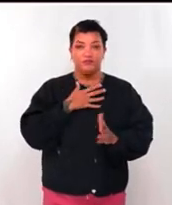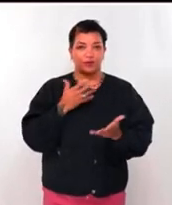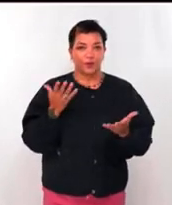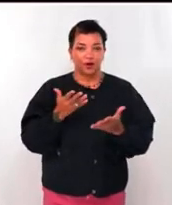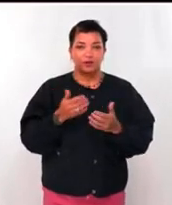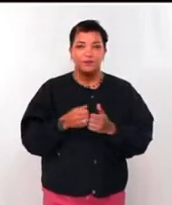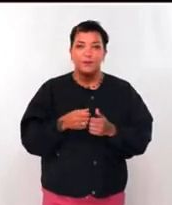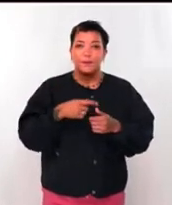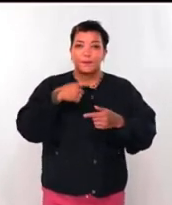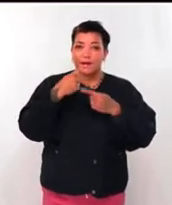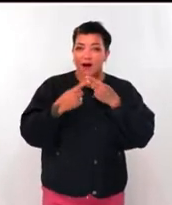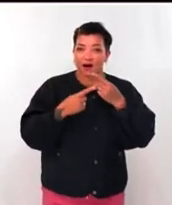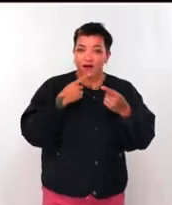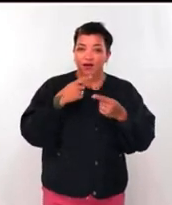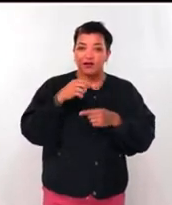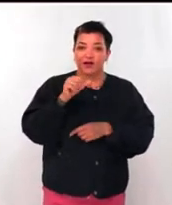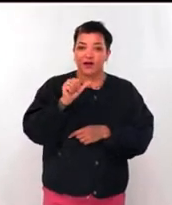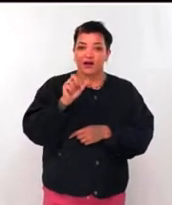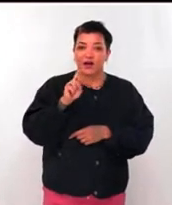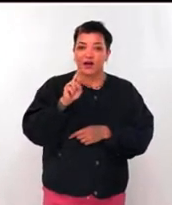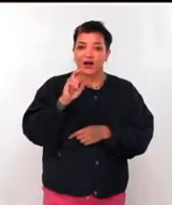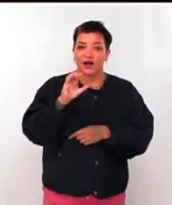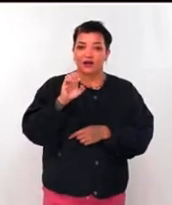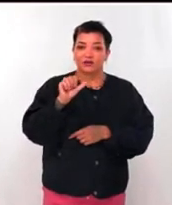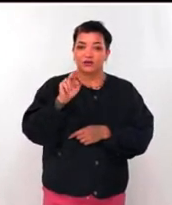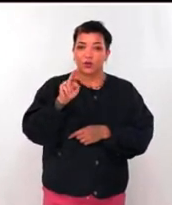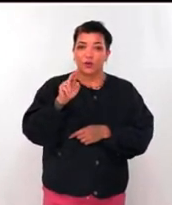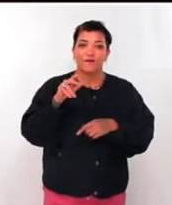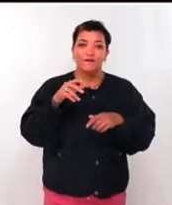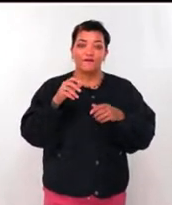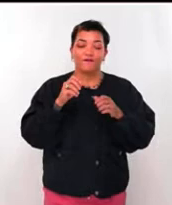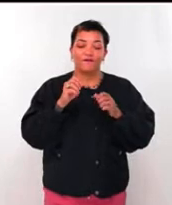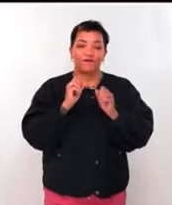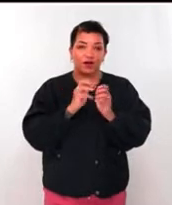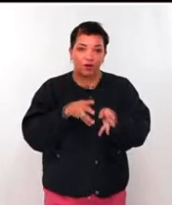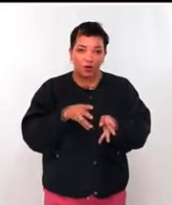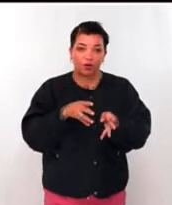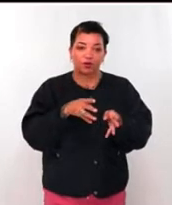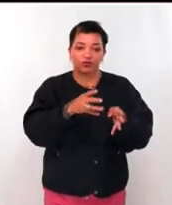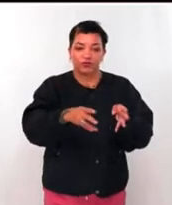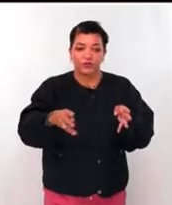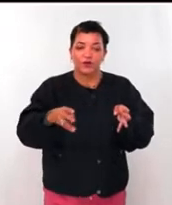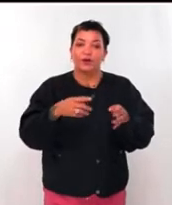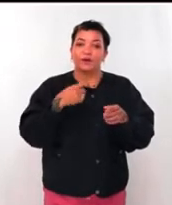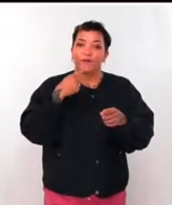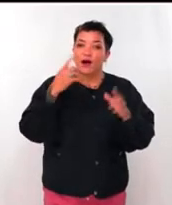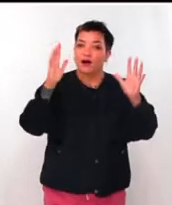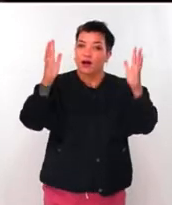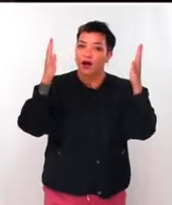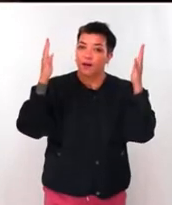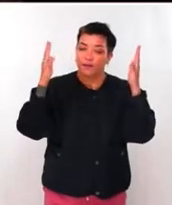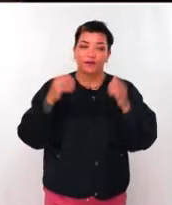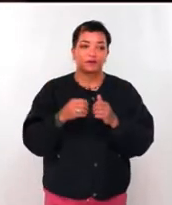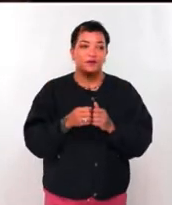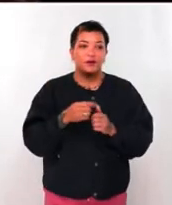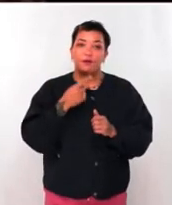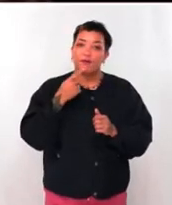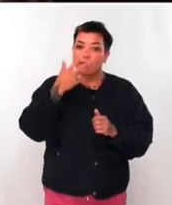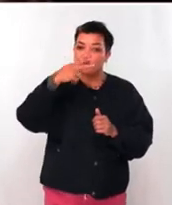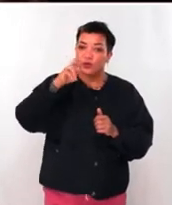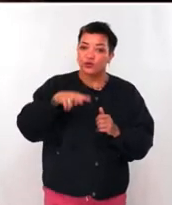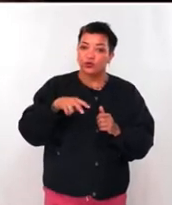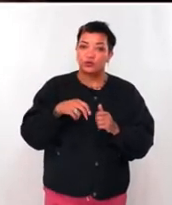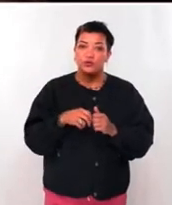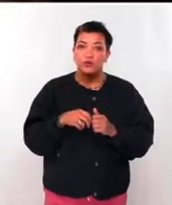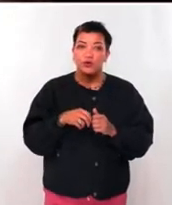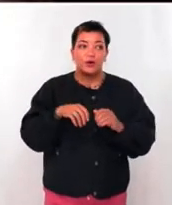des arceaux à vélo, vous avez parlé des arbres, vous avez parlé de pollution, mais vous n'avez pas parlé des gens. Vous n'avez